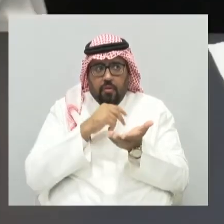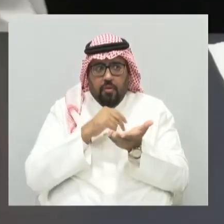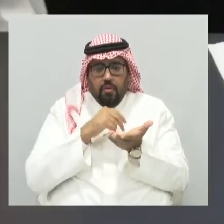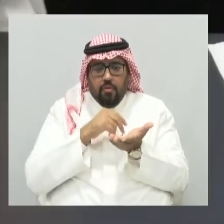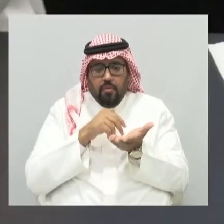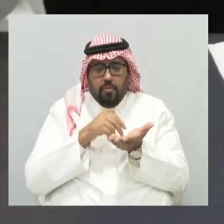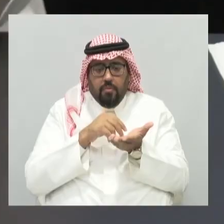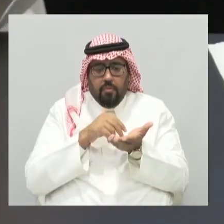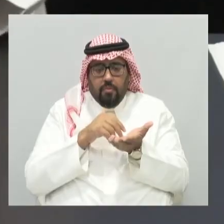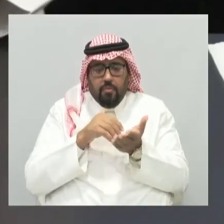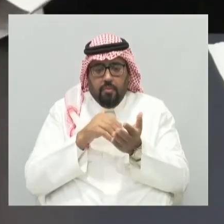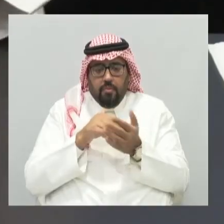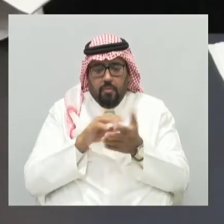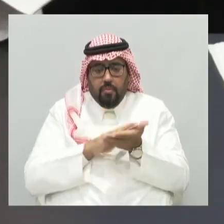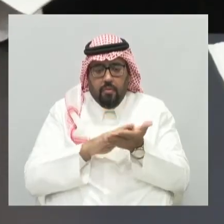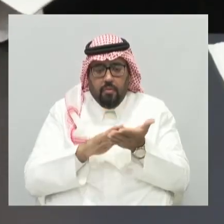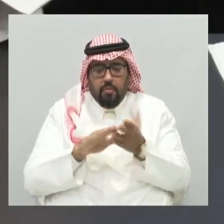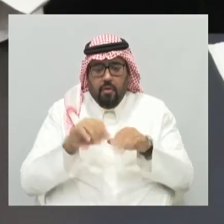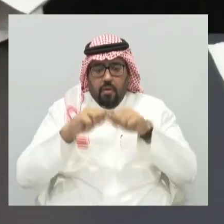اجهز على كرتون